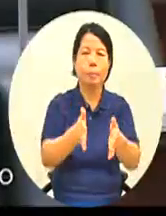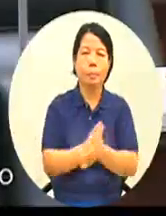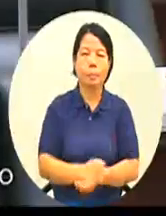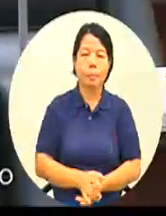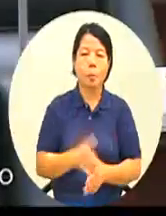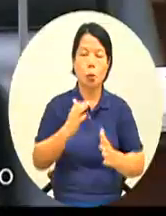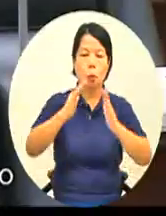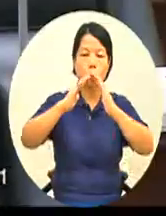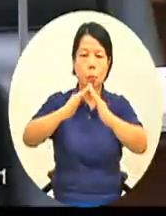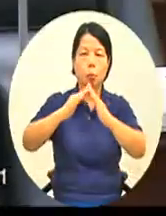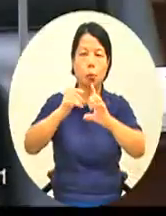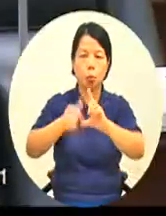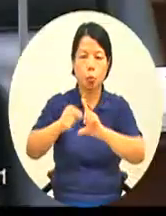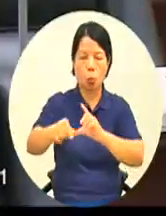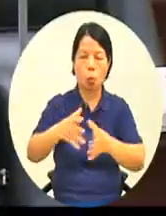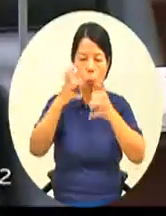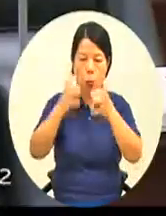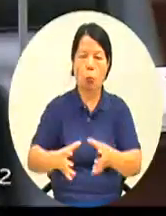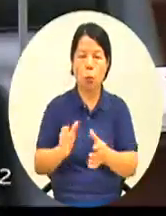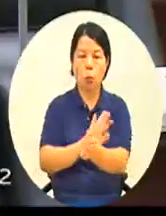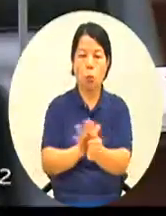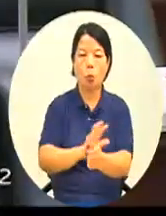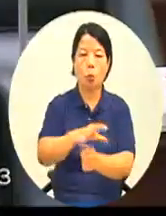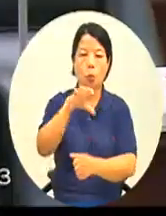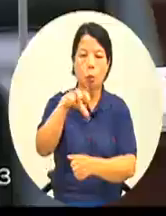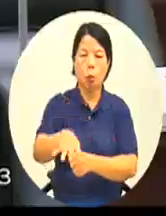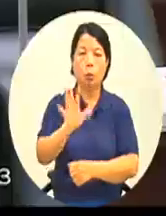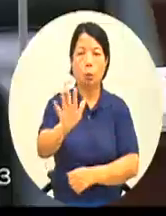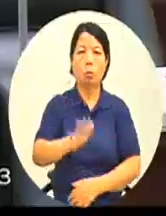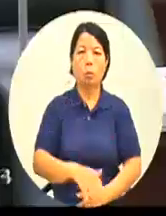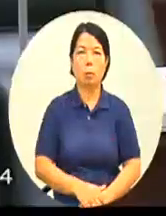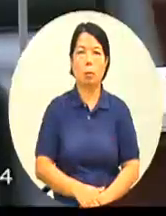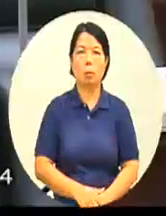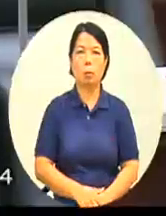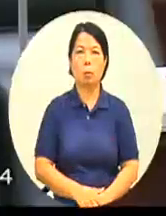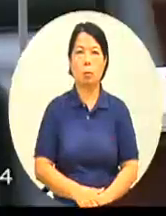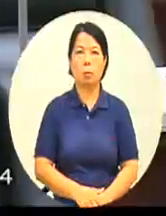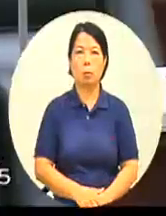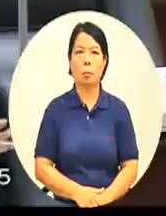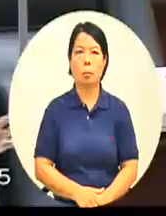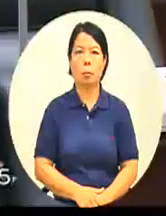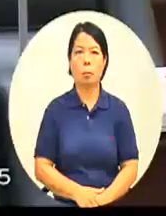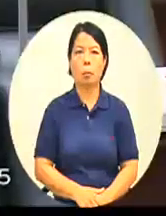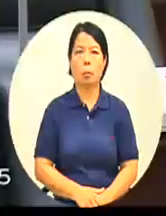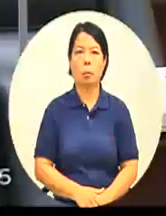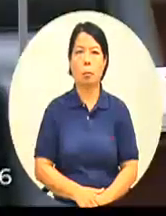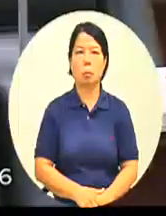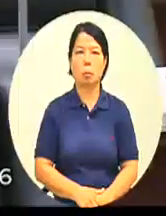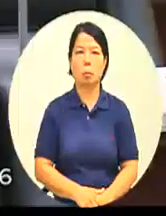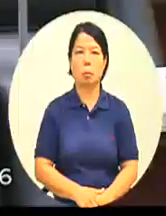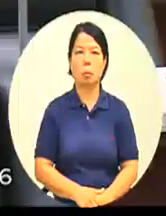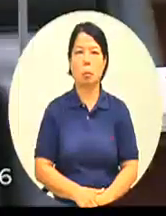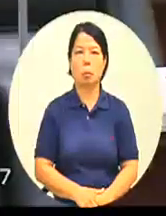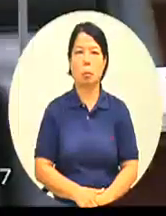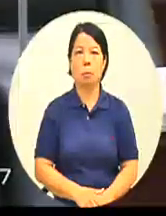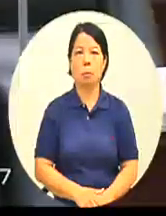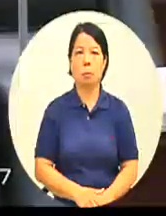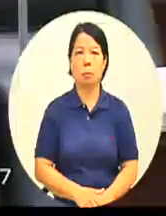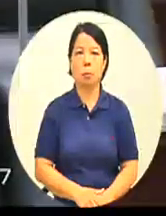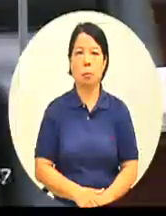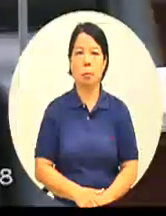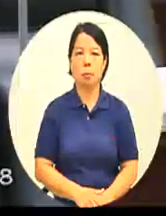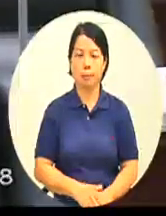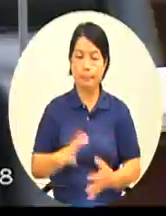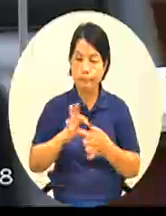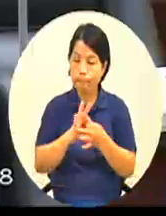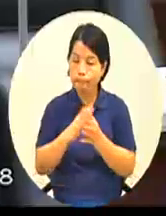较都会区有设置这样子的一个服务站，那我特别想提的是说，可能局长你们如果在关心